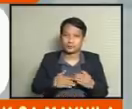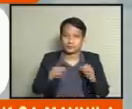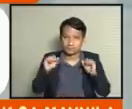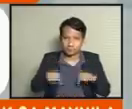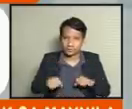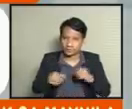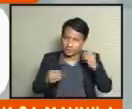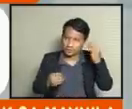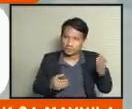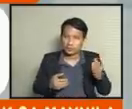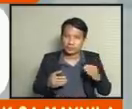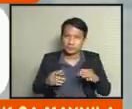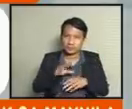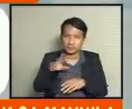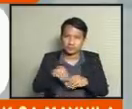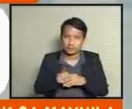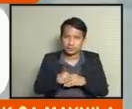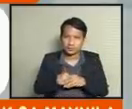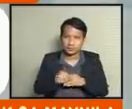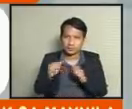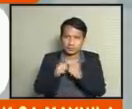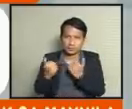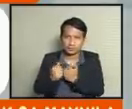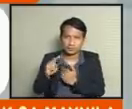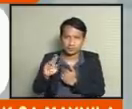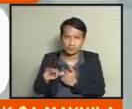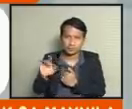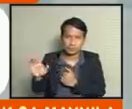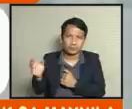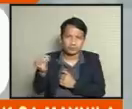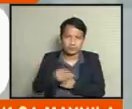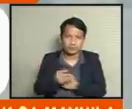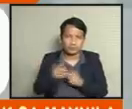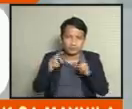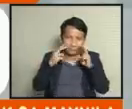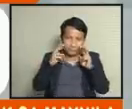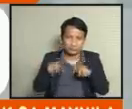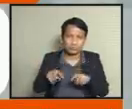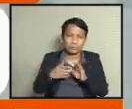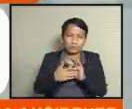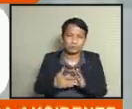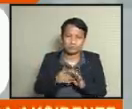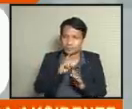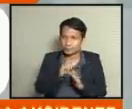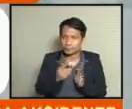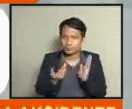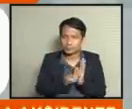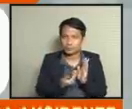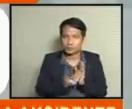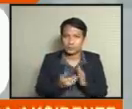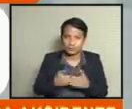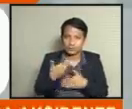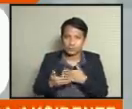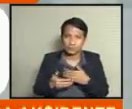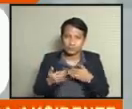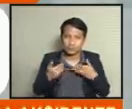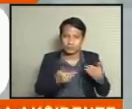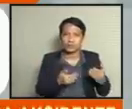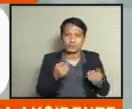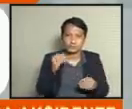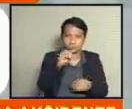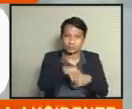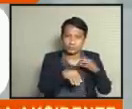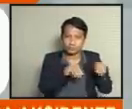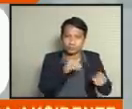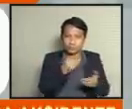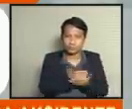pwede, ma-involve natin yung inyong agency at yung agency ninyo ang testigo para masiguro tuloy-tuloy po yung